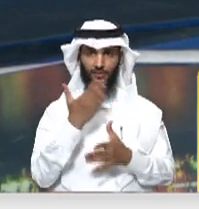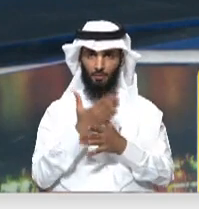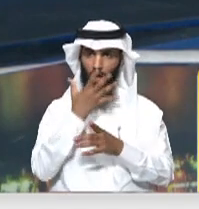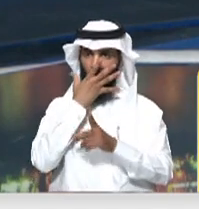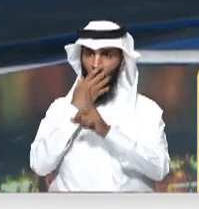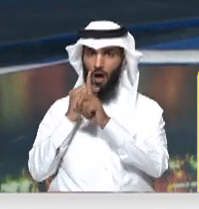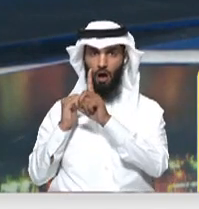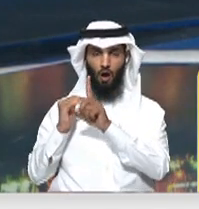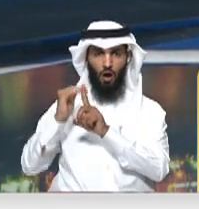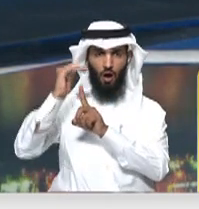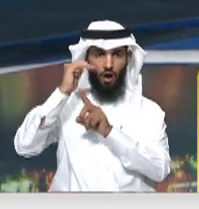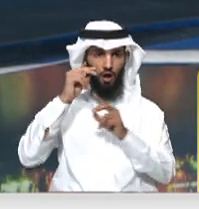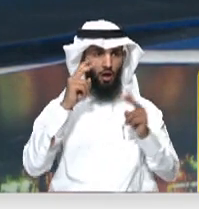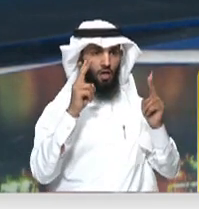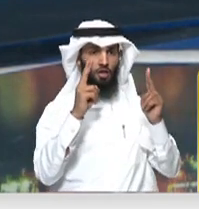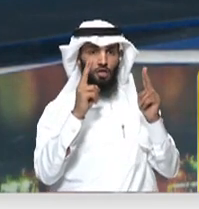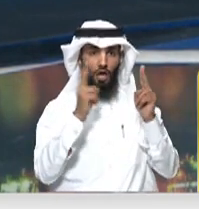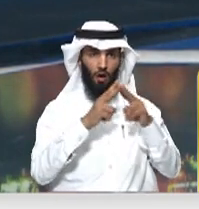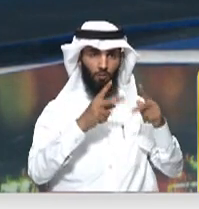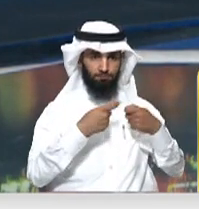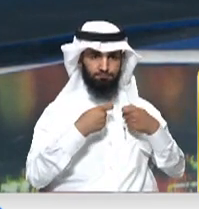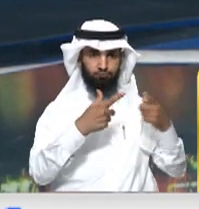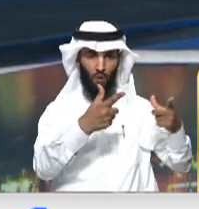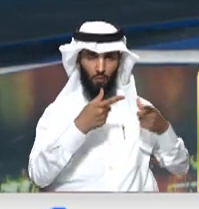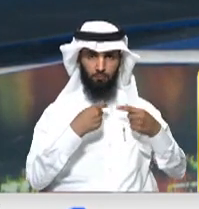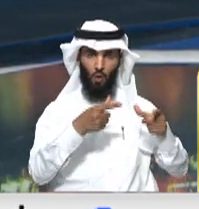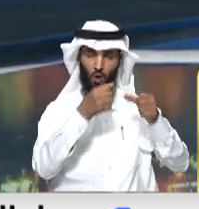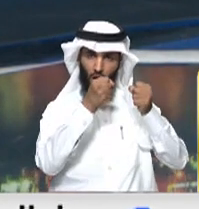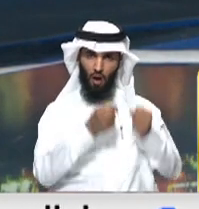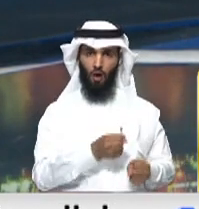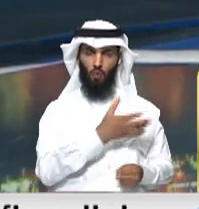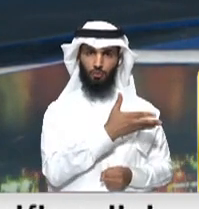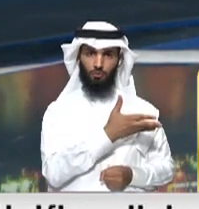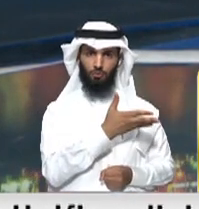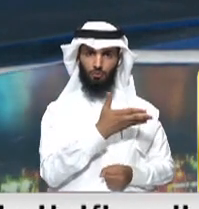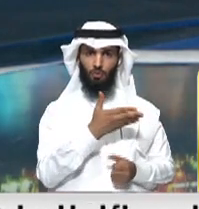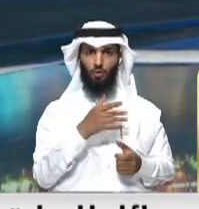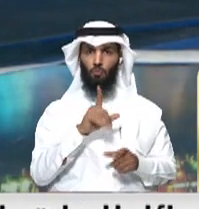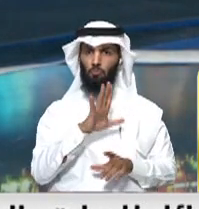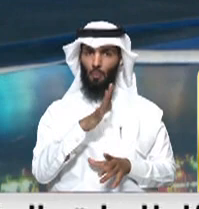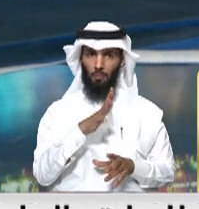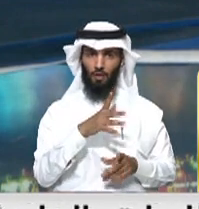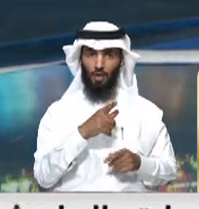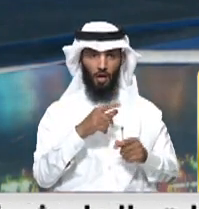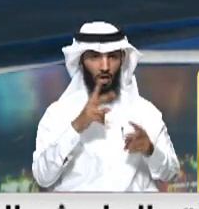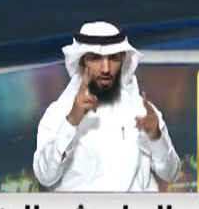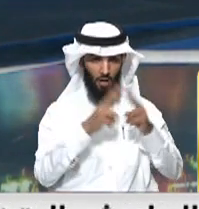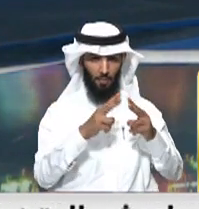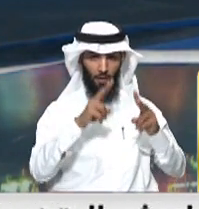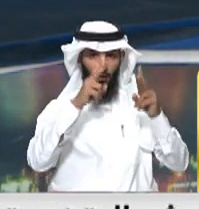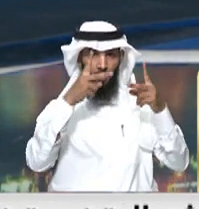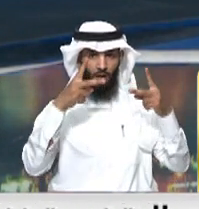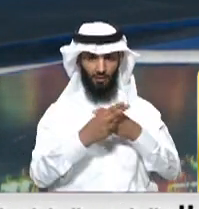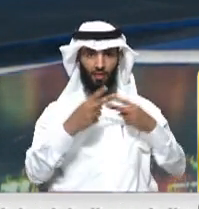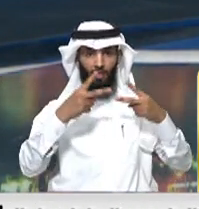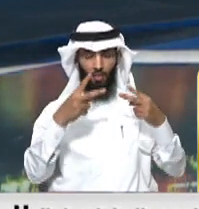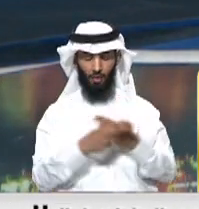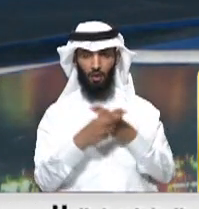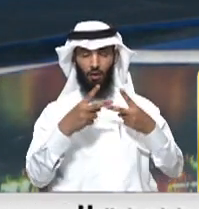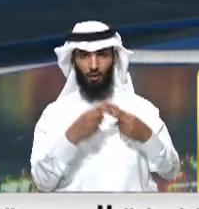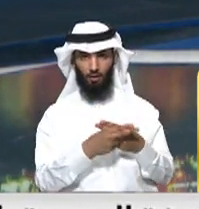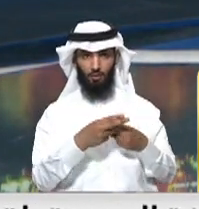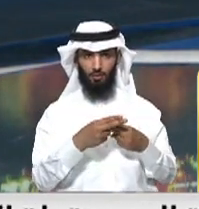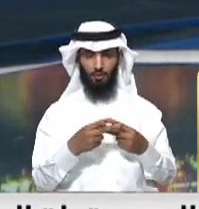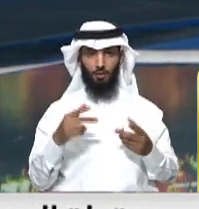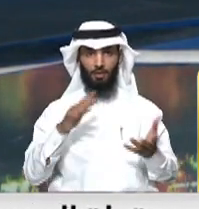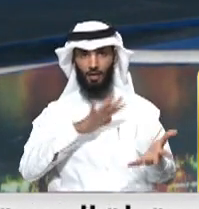التي من شأنها الضغط على محولات التغذية، مما يسبب خروجها المؤقت عن الخدمة في بعض المناطق. نتابع